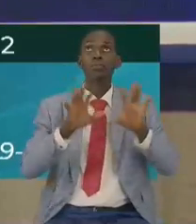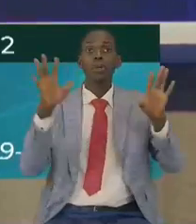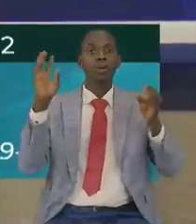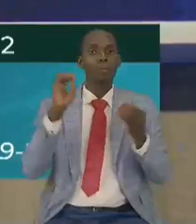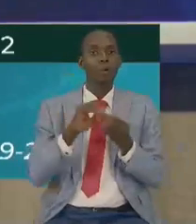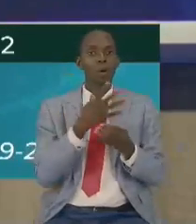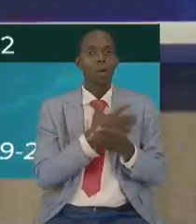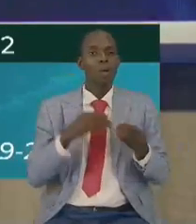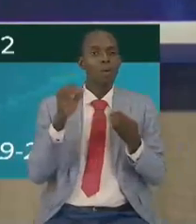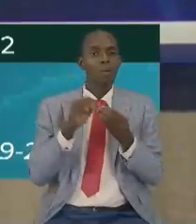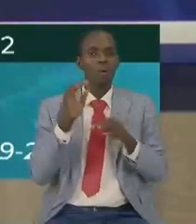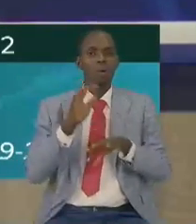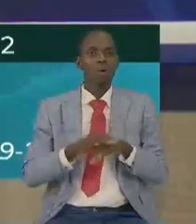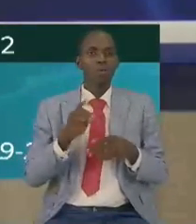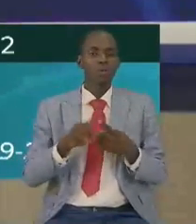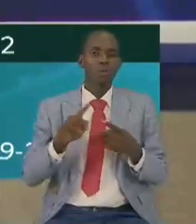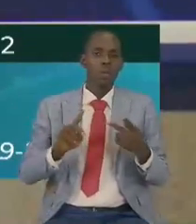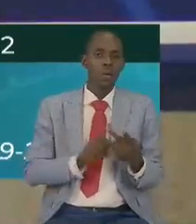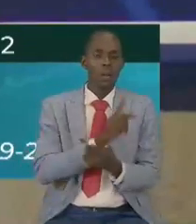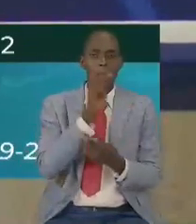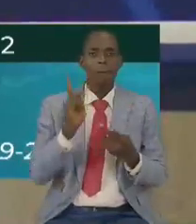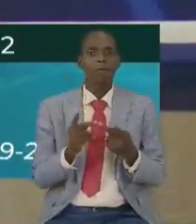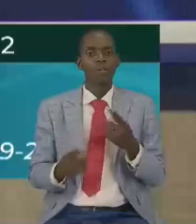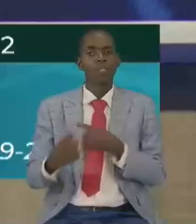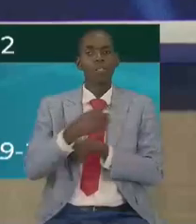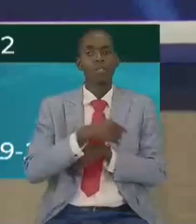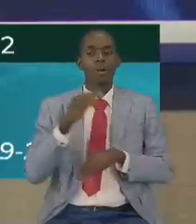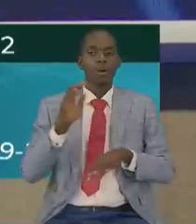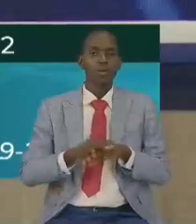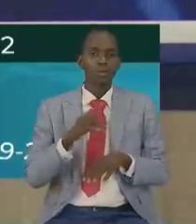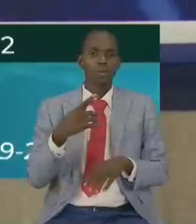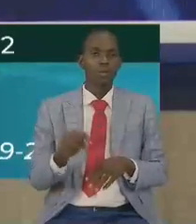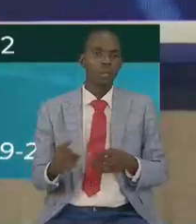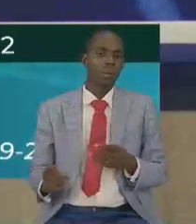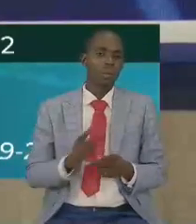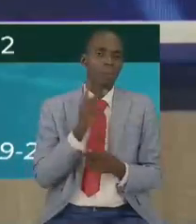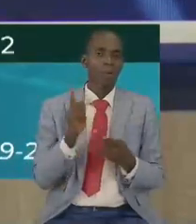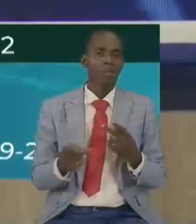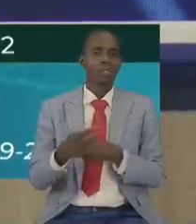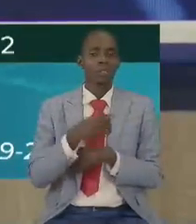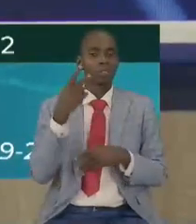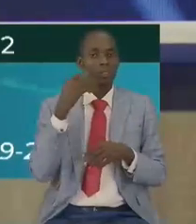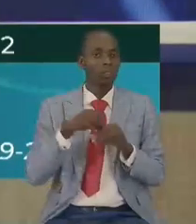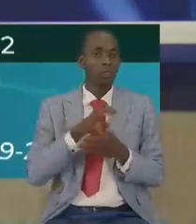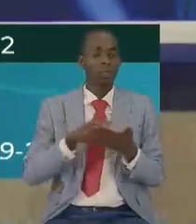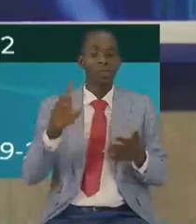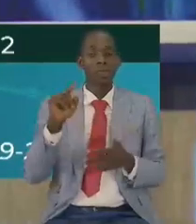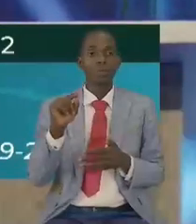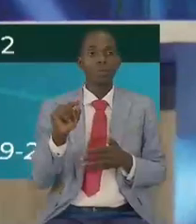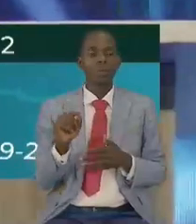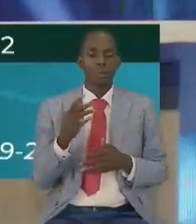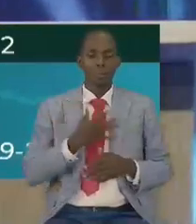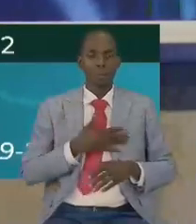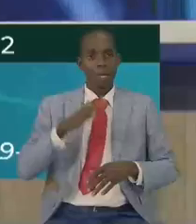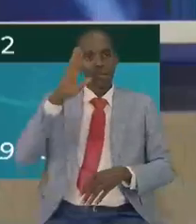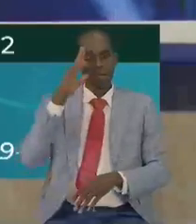croissant jusqu'au milieu du jour. Jusqu'au milieu du jour, verset 20, mon